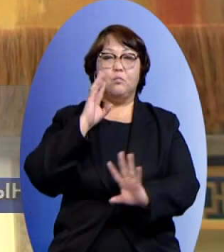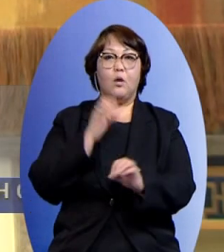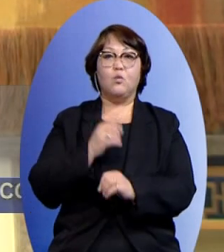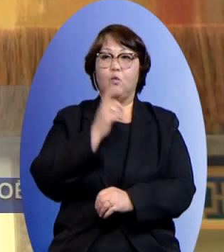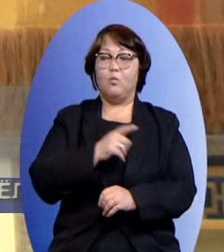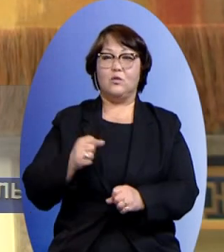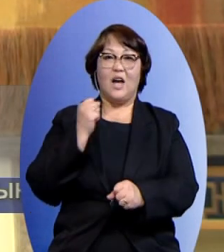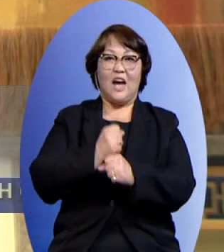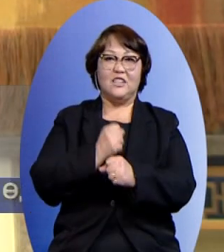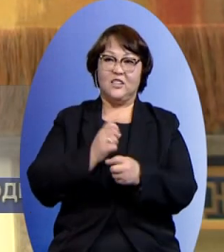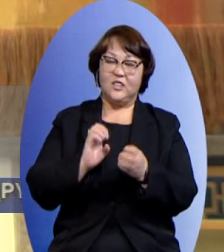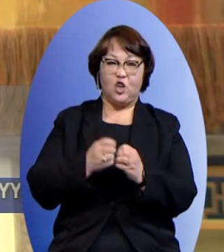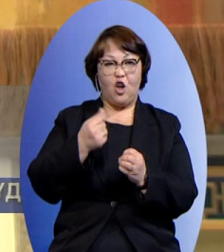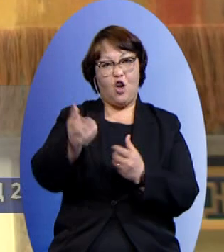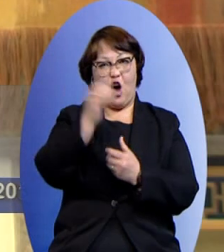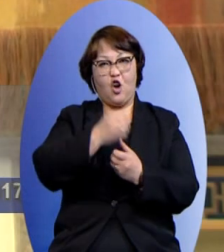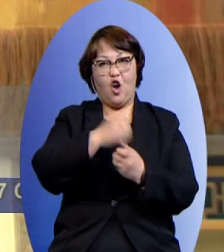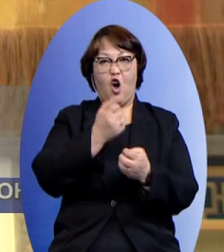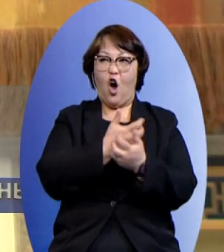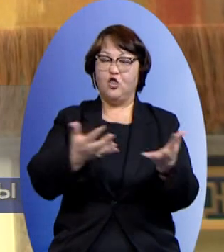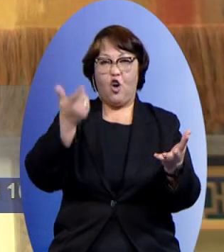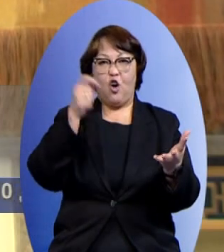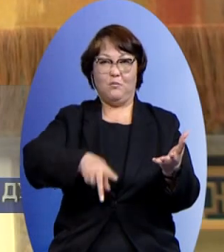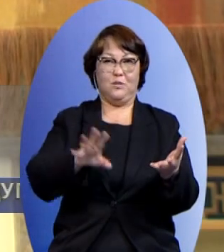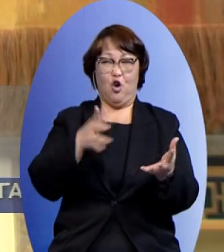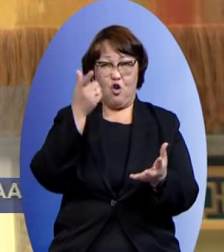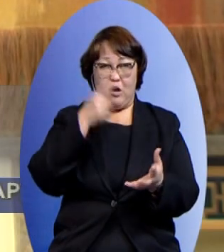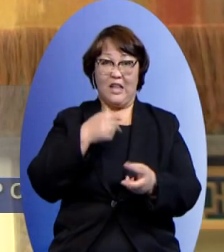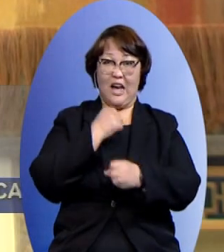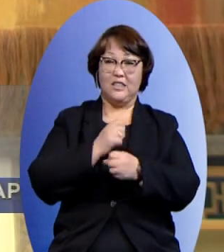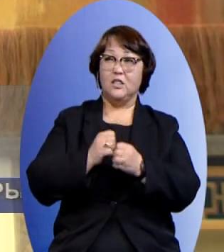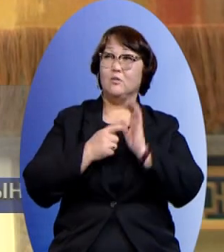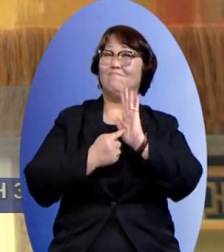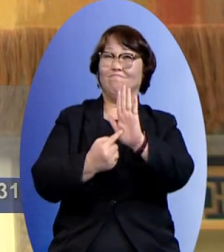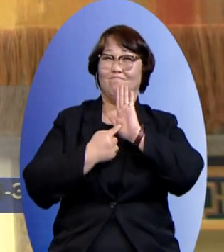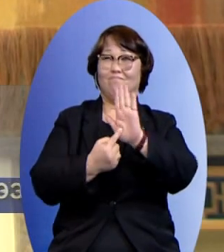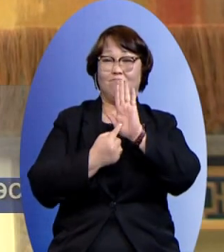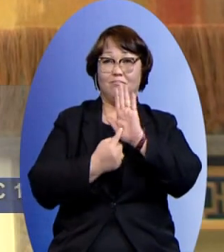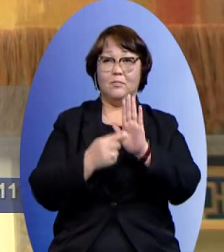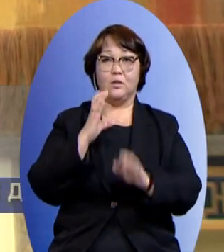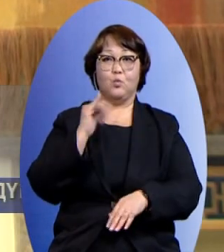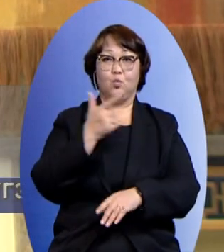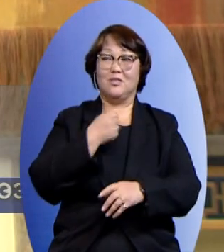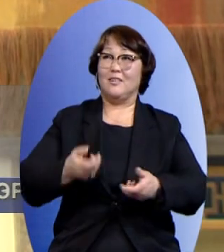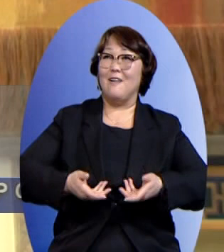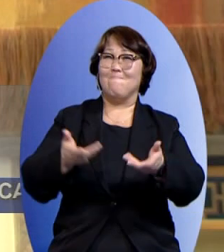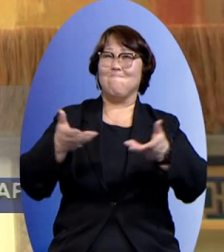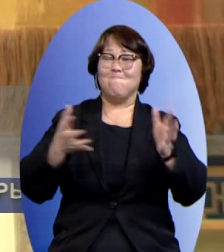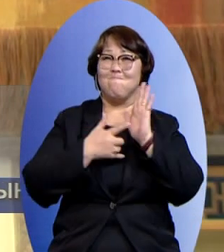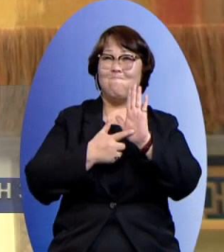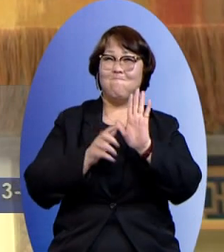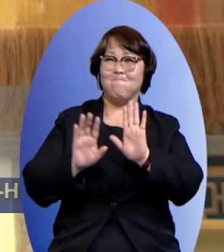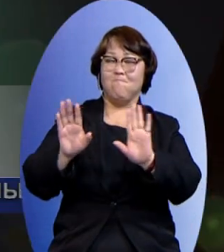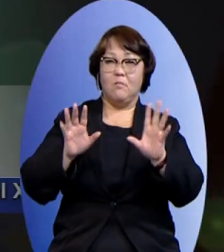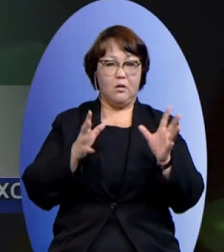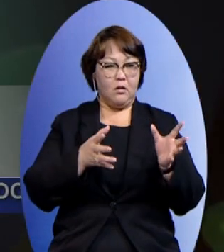ажилуулах тухайн асуудал биш. Яаж сурталчлах вэ? Сурталчилж ээж л хүнд хүрнэ. Тэр мөнгөний бас тавьж өгөх ёстой, баталж